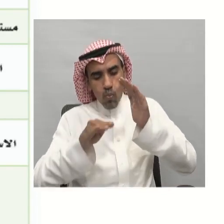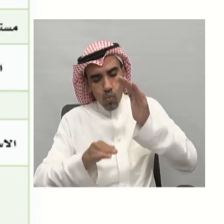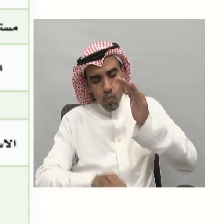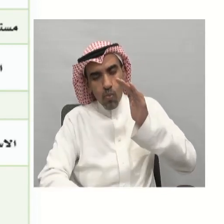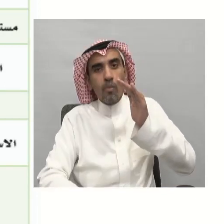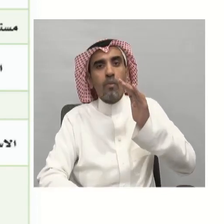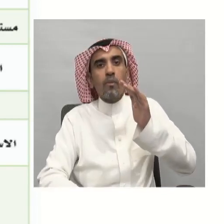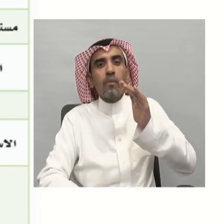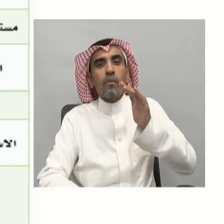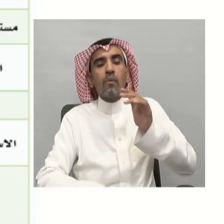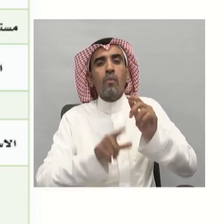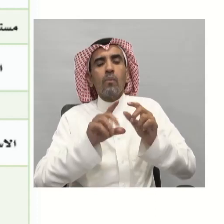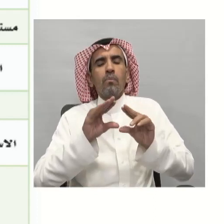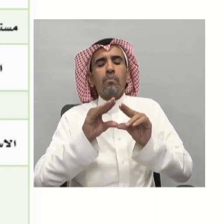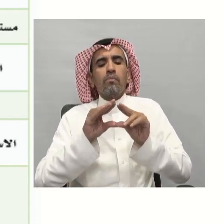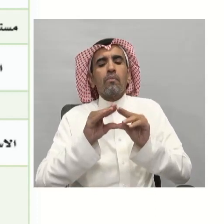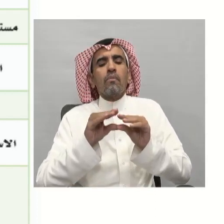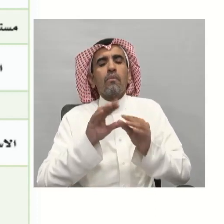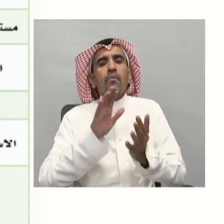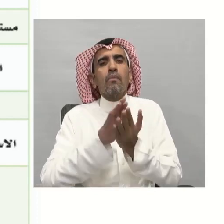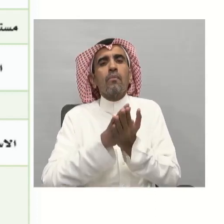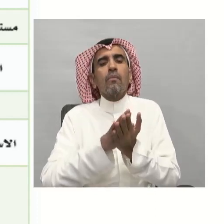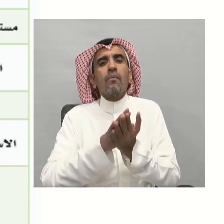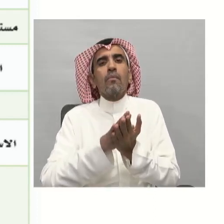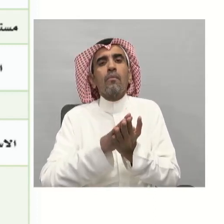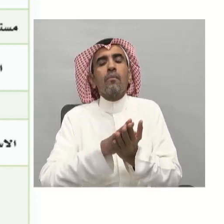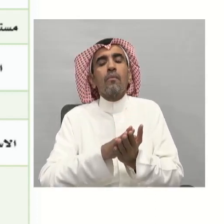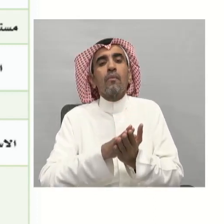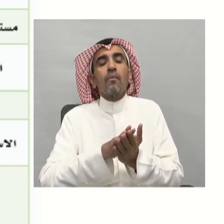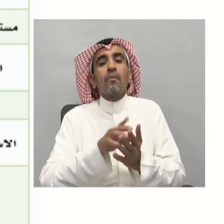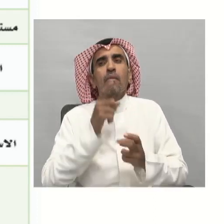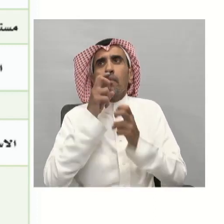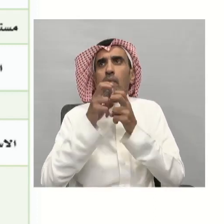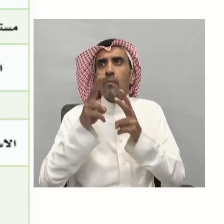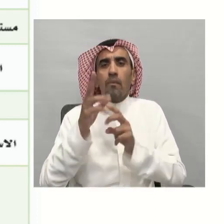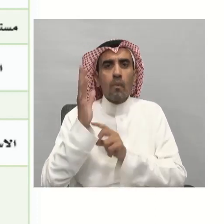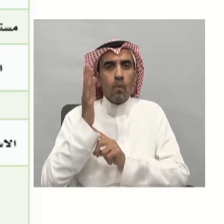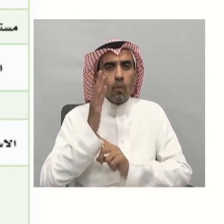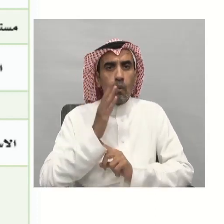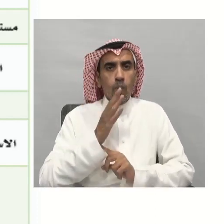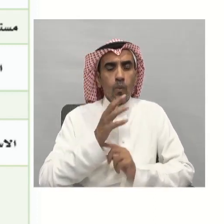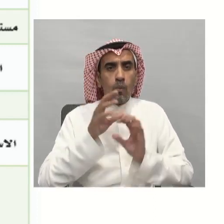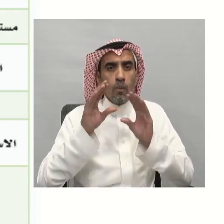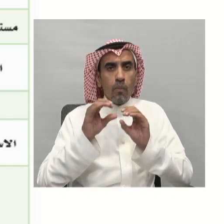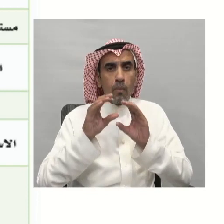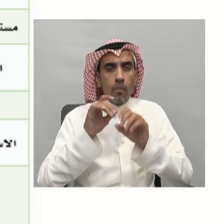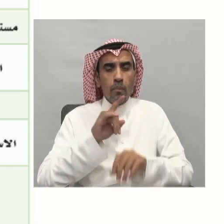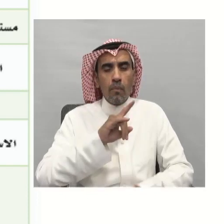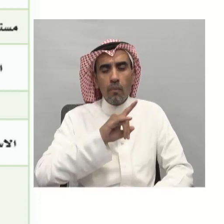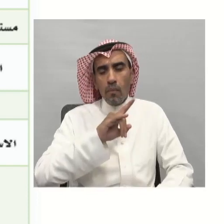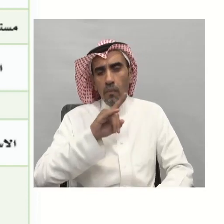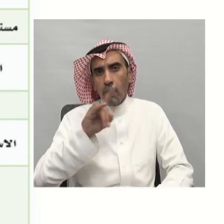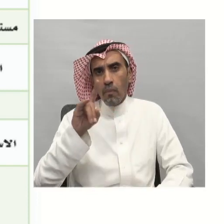تحت سطح الماء وتكون متسقة بأحد الأسطح. أيضا الاستجابة للمؤثرات في حيوان الأسفنج، لا